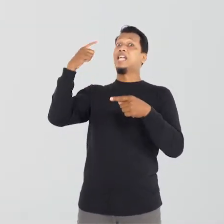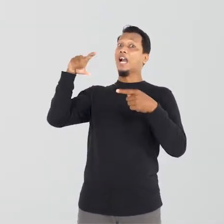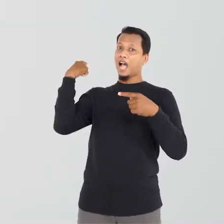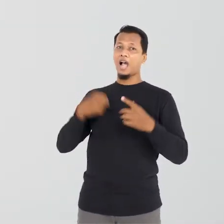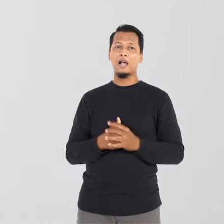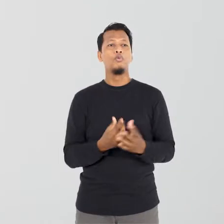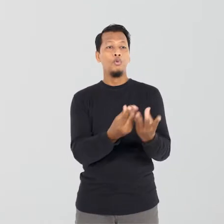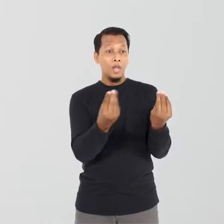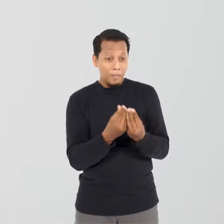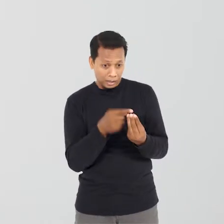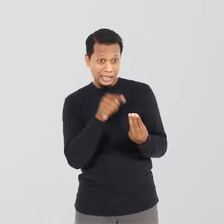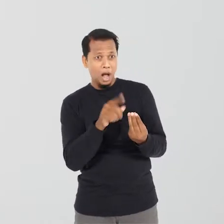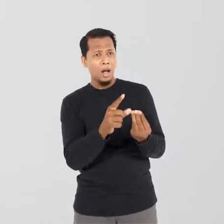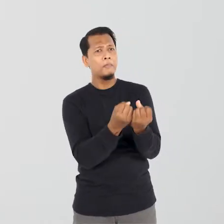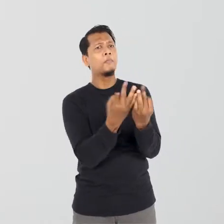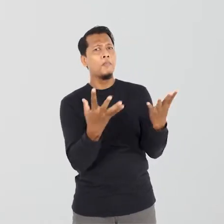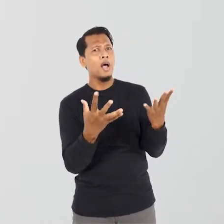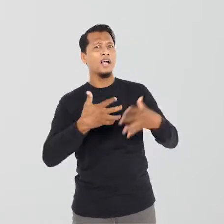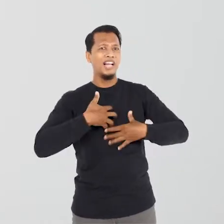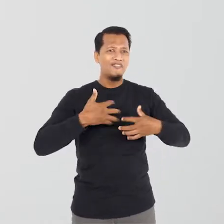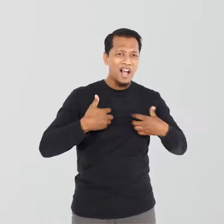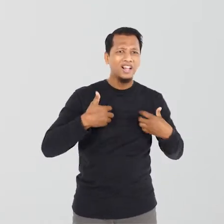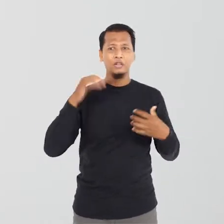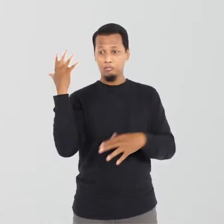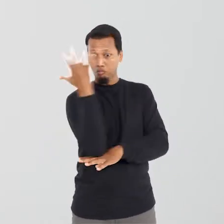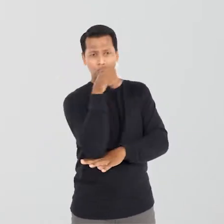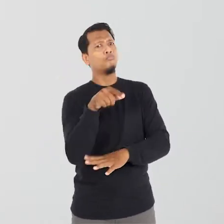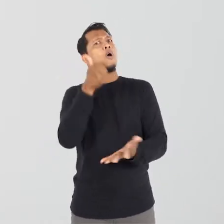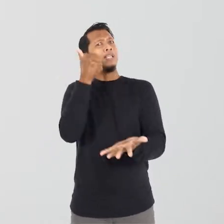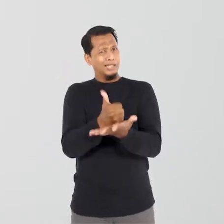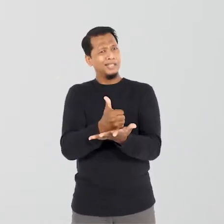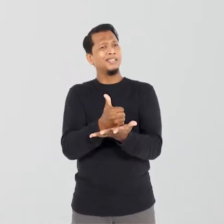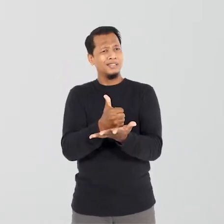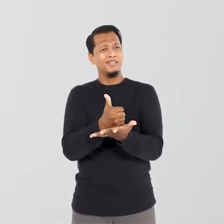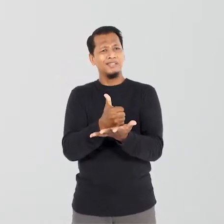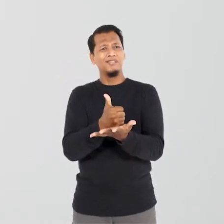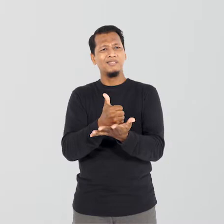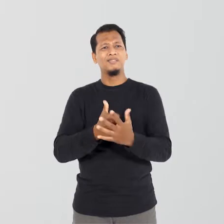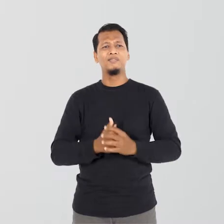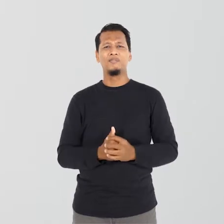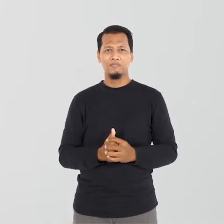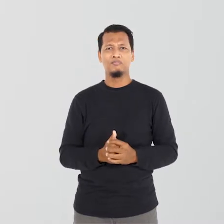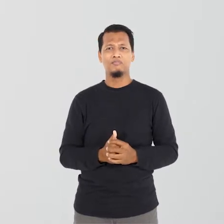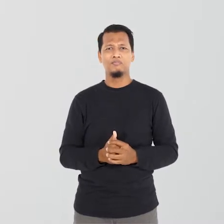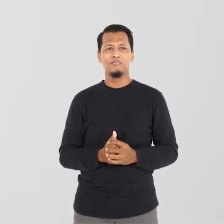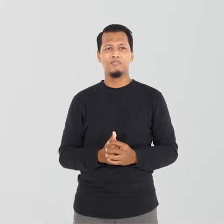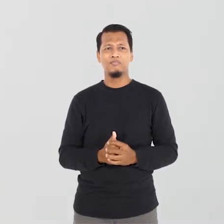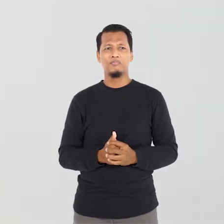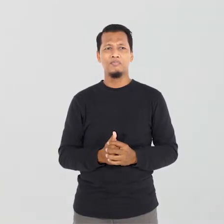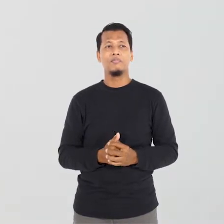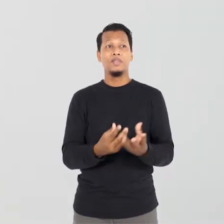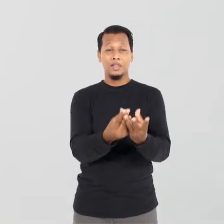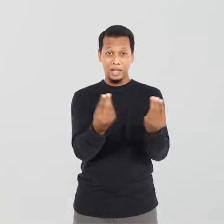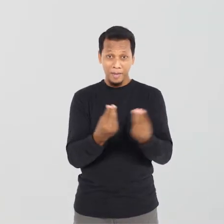di situ ada beberapa pelestarian, diantaranya pelestarian fauna ataupun pelestarian suatu tumbuhan yang endemik.